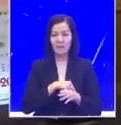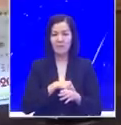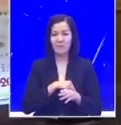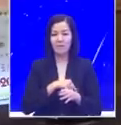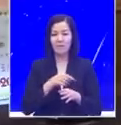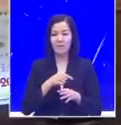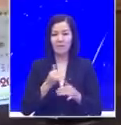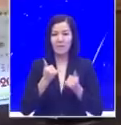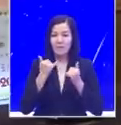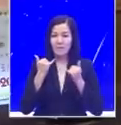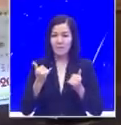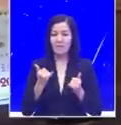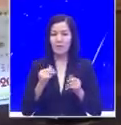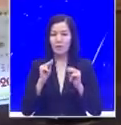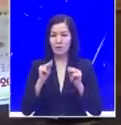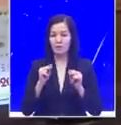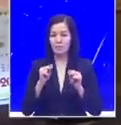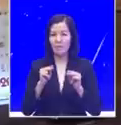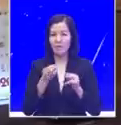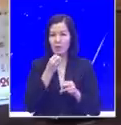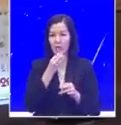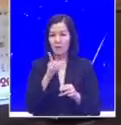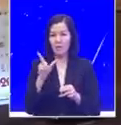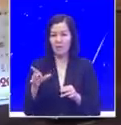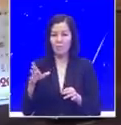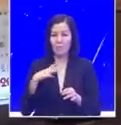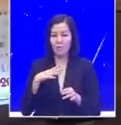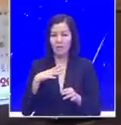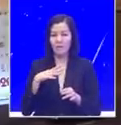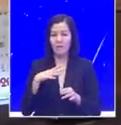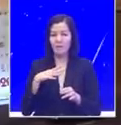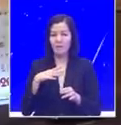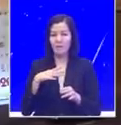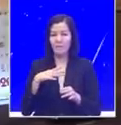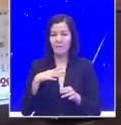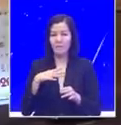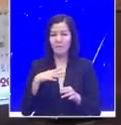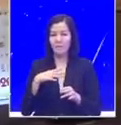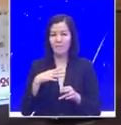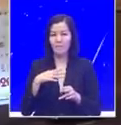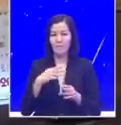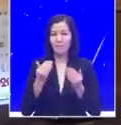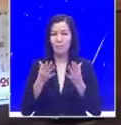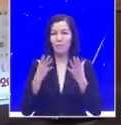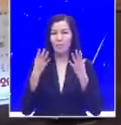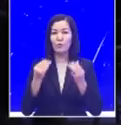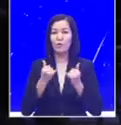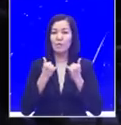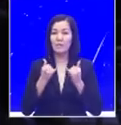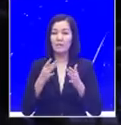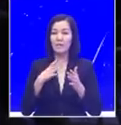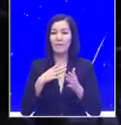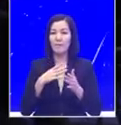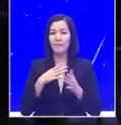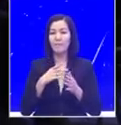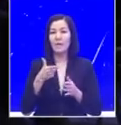азаматтығына шын мәнінде мойындайтын едім да. Оғысында сол үшін осы уақытқа дейін сыйлап келдім.